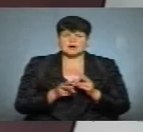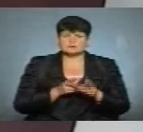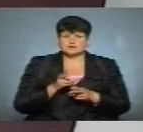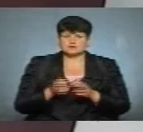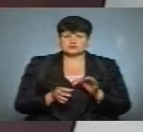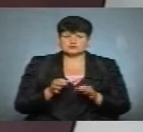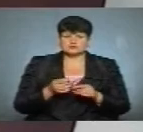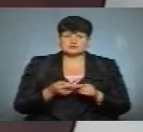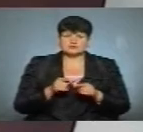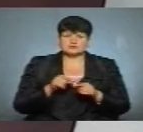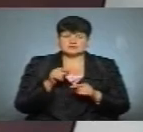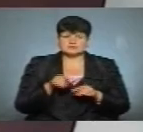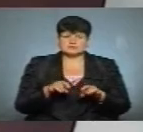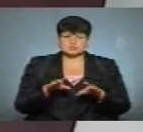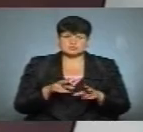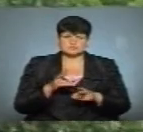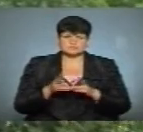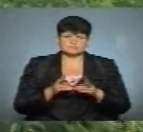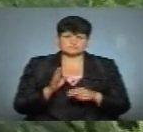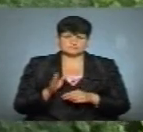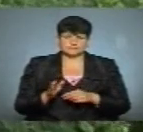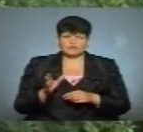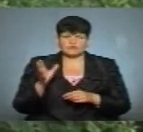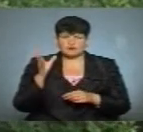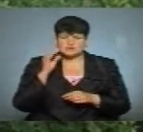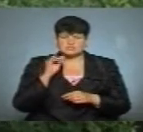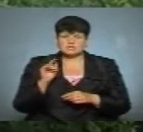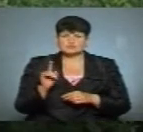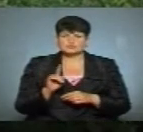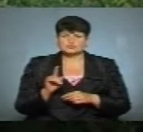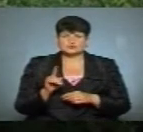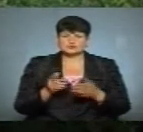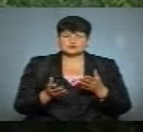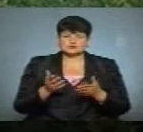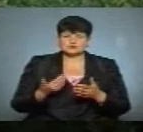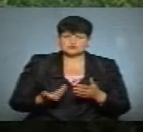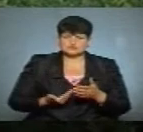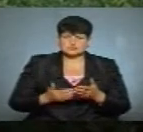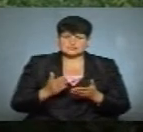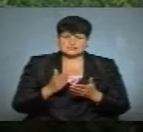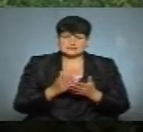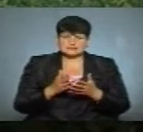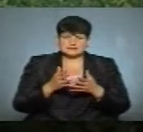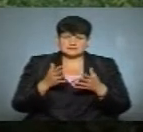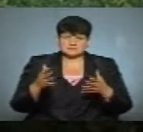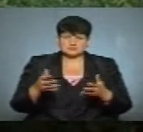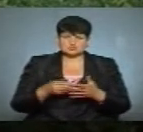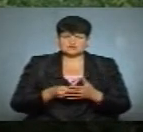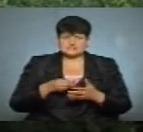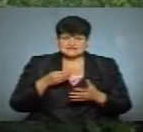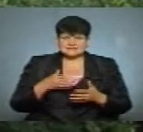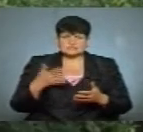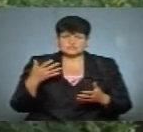Цей вирок оскаржуватимуть. Вважаємо, що якщо життя є найбільшою цінністю, тому